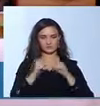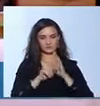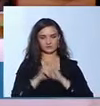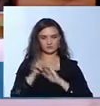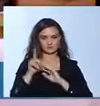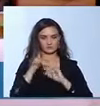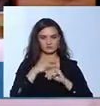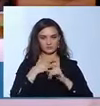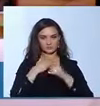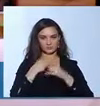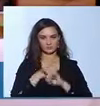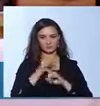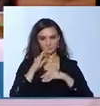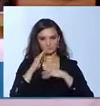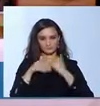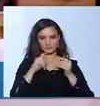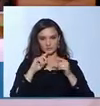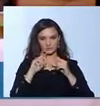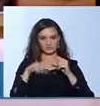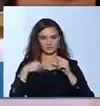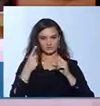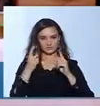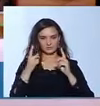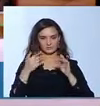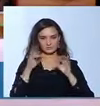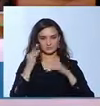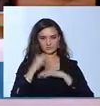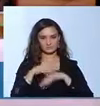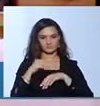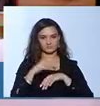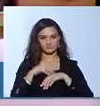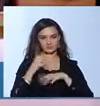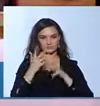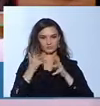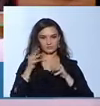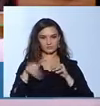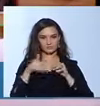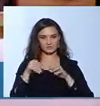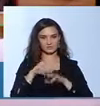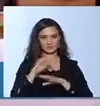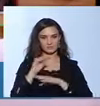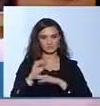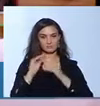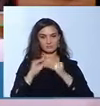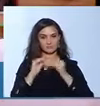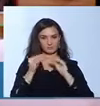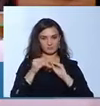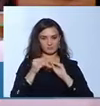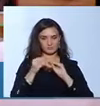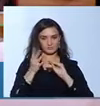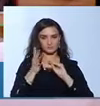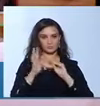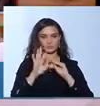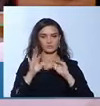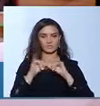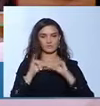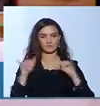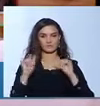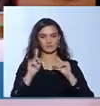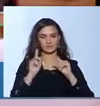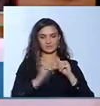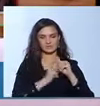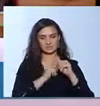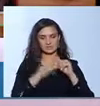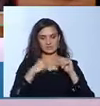დაახლოებით შობიარობის შემდგომ 1 წლის თავზე უკვე თმიანი საფარველი თუ არ არის დამატებითი პრობლემა, თქვა თუ არ განვითარდა იქ რაღაც